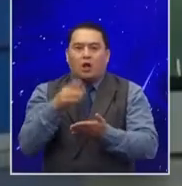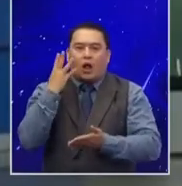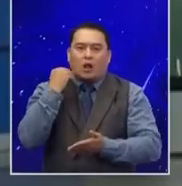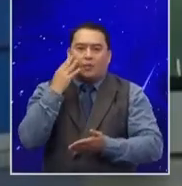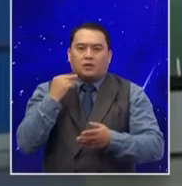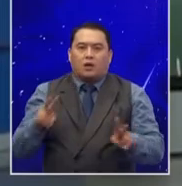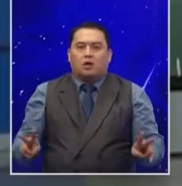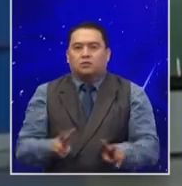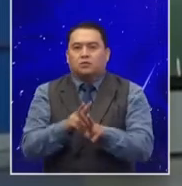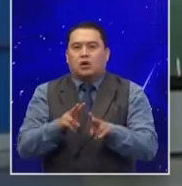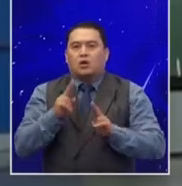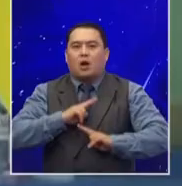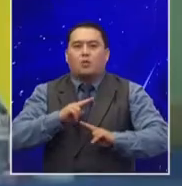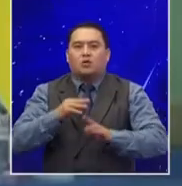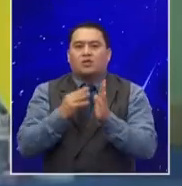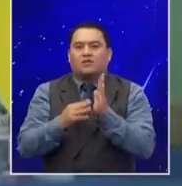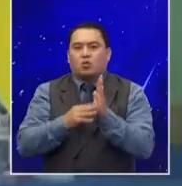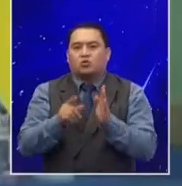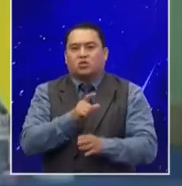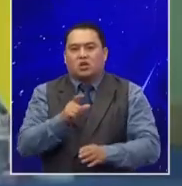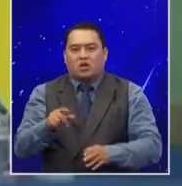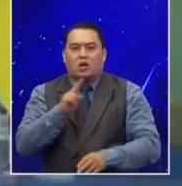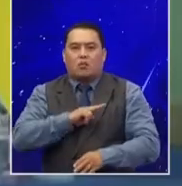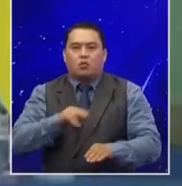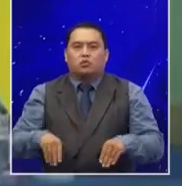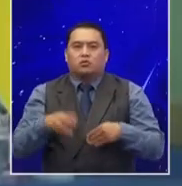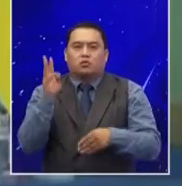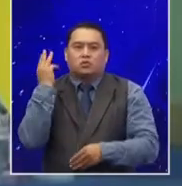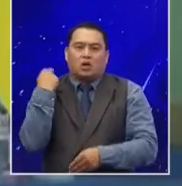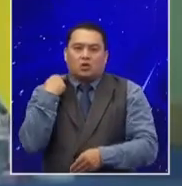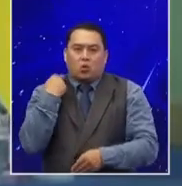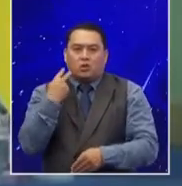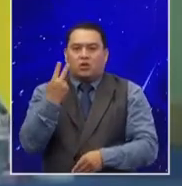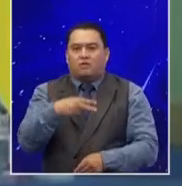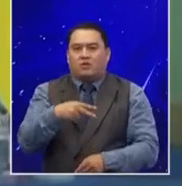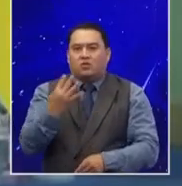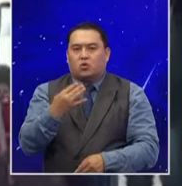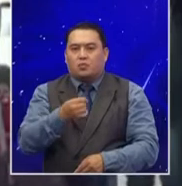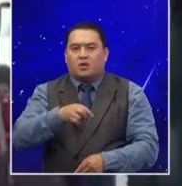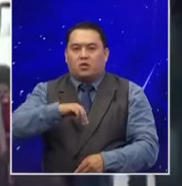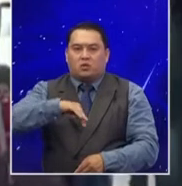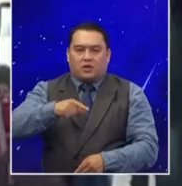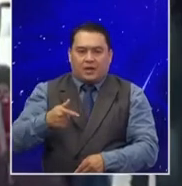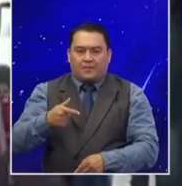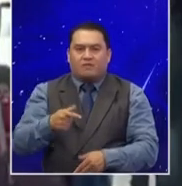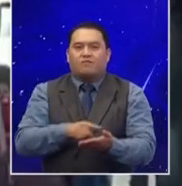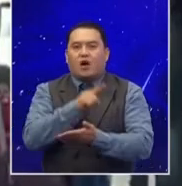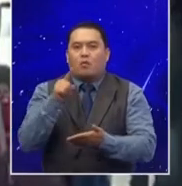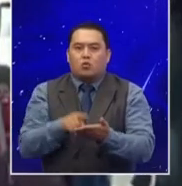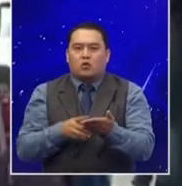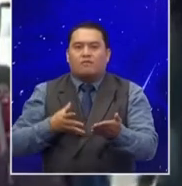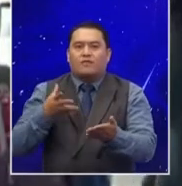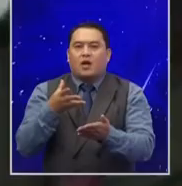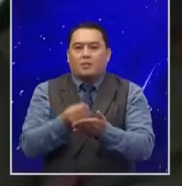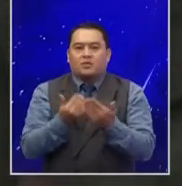В компании трудятся около 90 человек. Работодатели задолжали им почти 24 миллиона тенге. Вопрос с